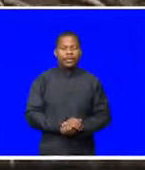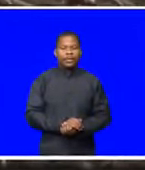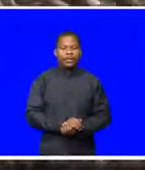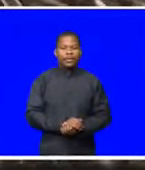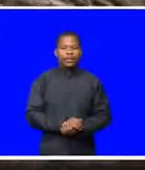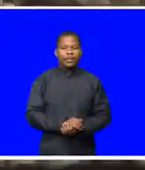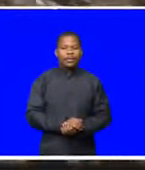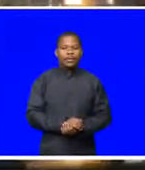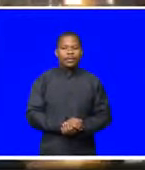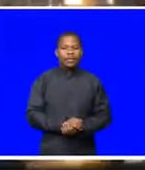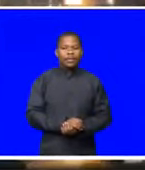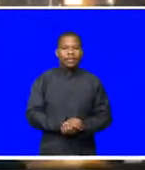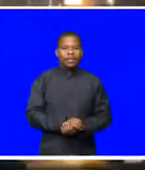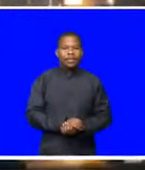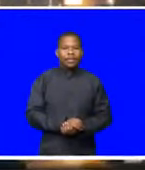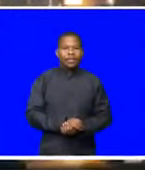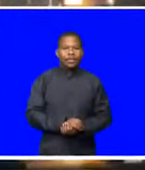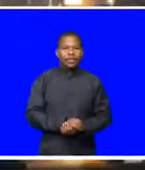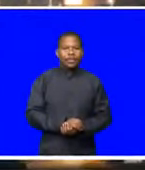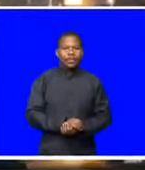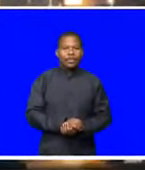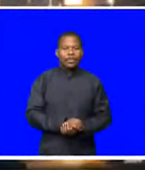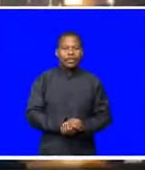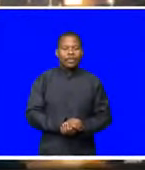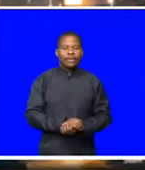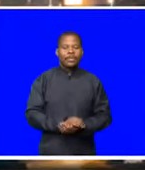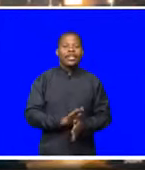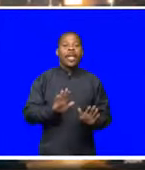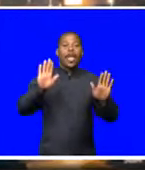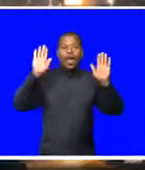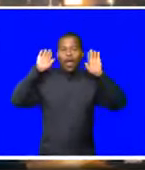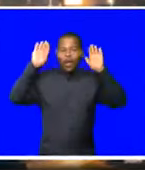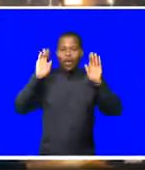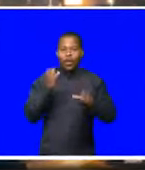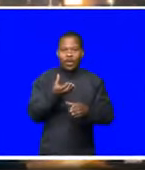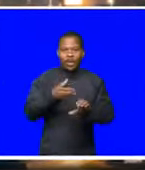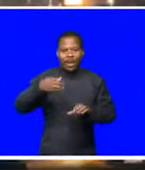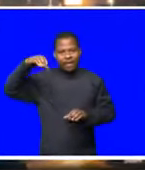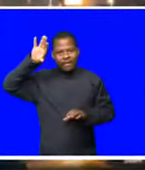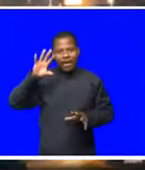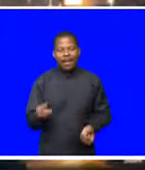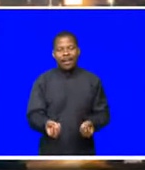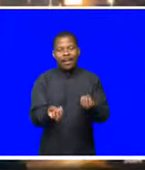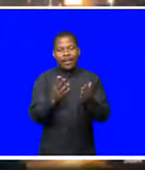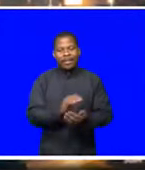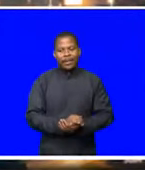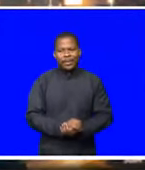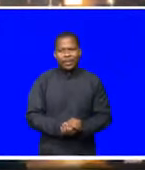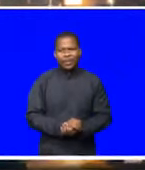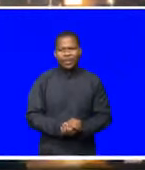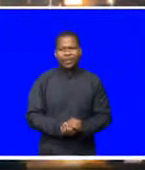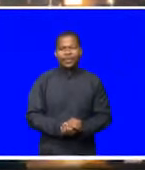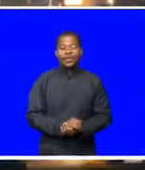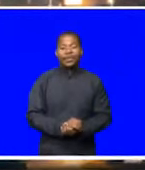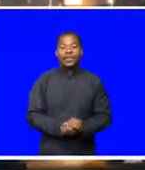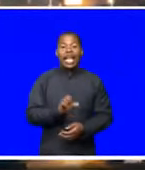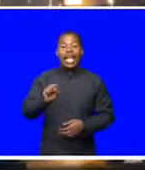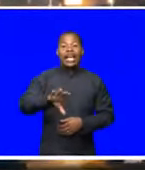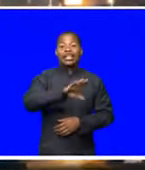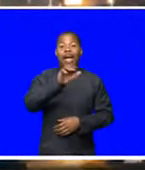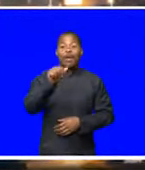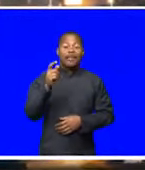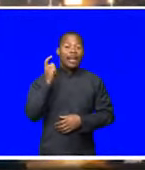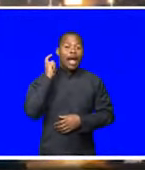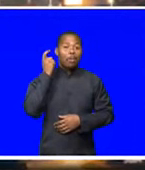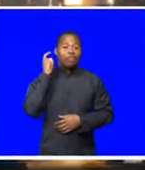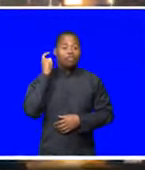ngithemba shabanguye libonjeni. Asithatha amehla siwaphose ngaphandle kwakuleli sibuke tindzaba letibuya ngaphandle kwakuleli bantu lasebasishiyile emhlabeni